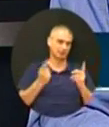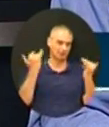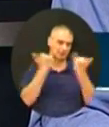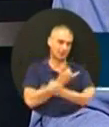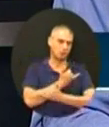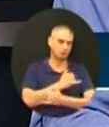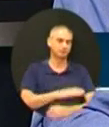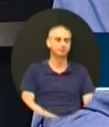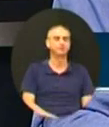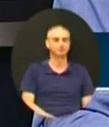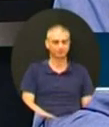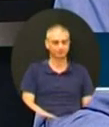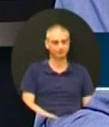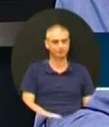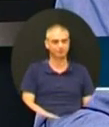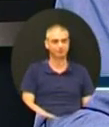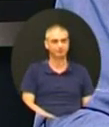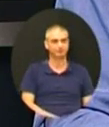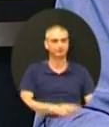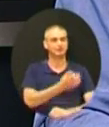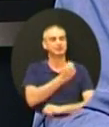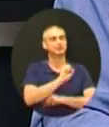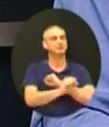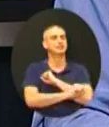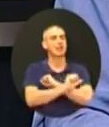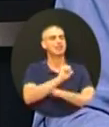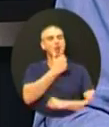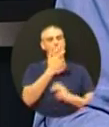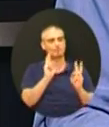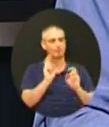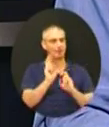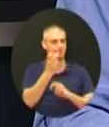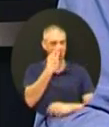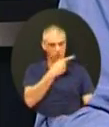סגן אלוף במילואים אלון אביתר, לשעבר יועץ למתאם פעולות בשטחים, תודה רבה לך. בבקשה. לך.